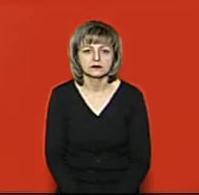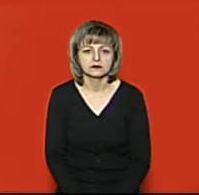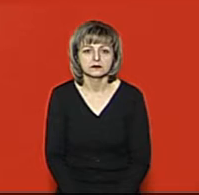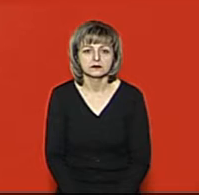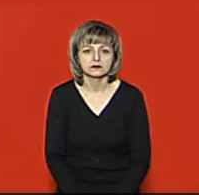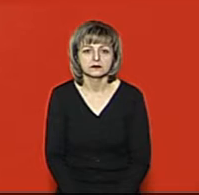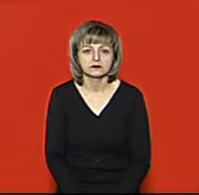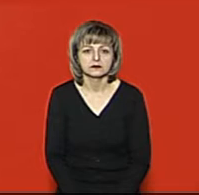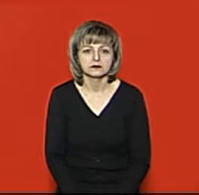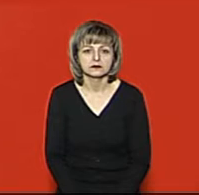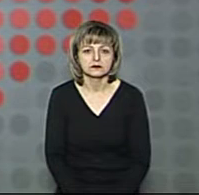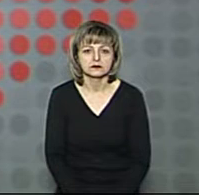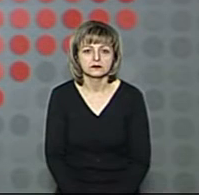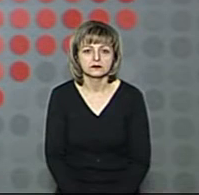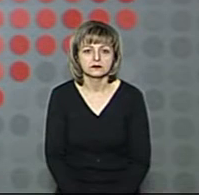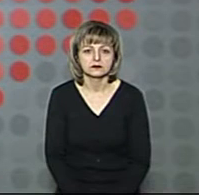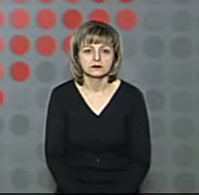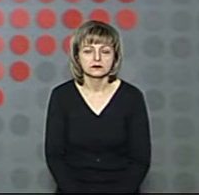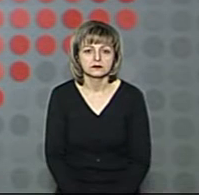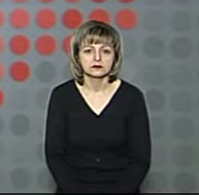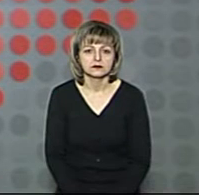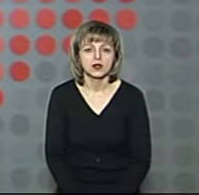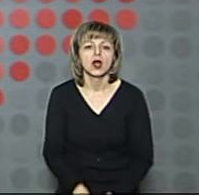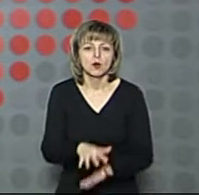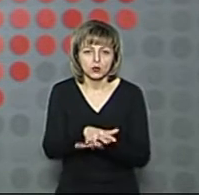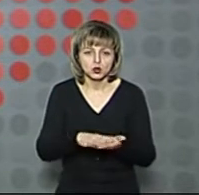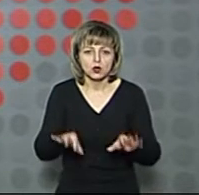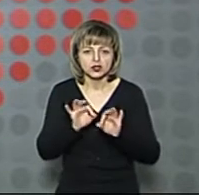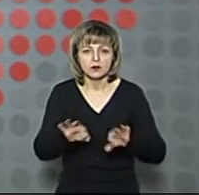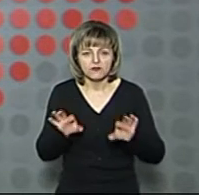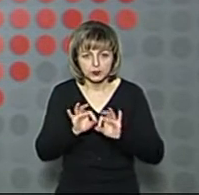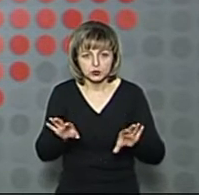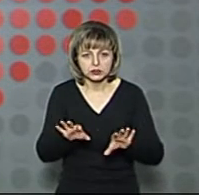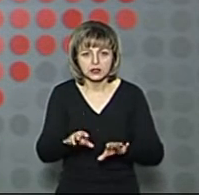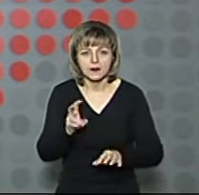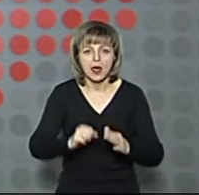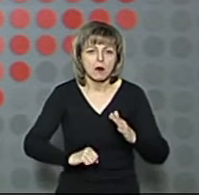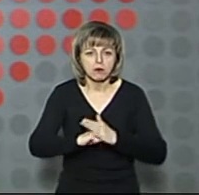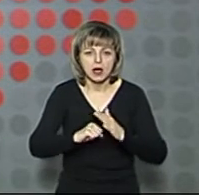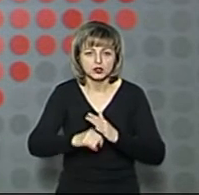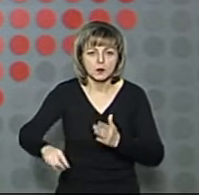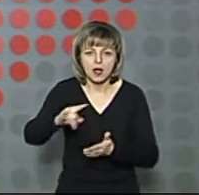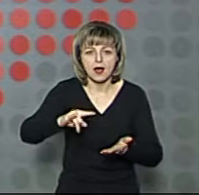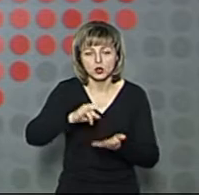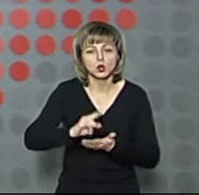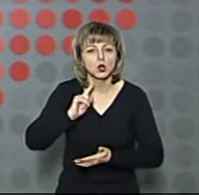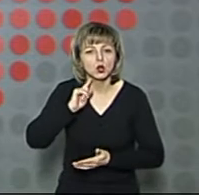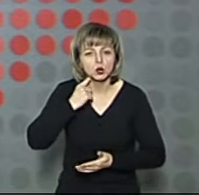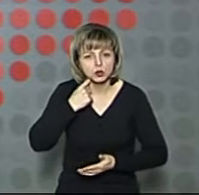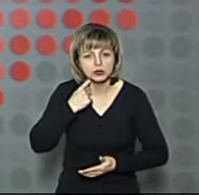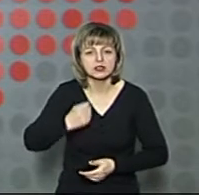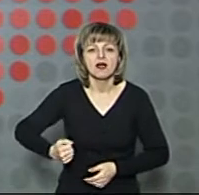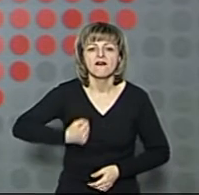Продовжуємо випуск. На базовому аеродромі Луцьк військові